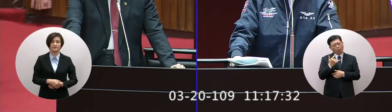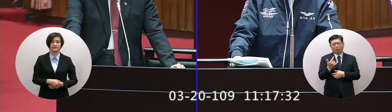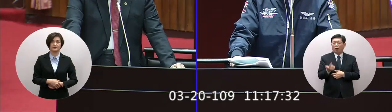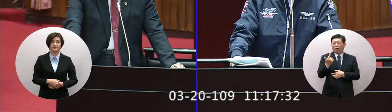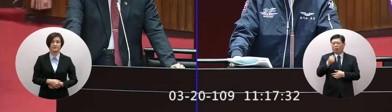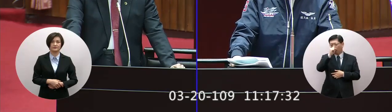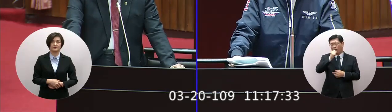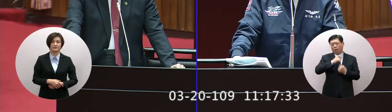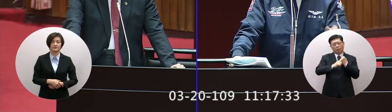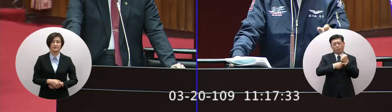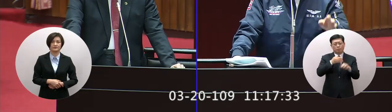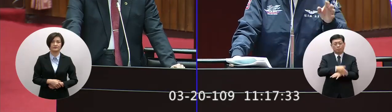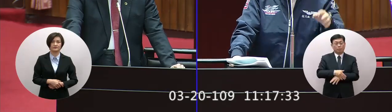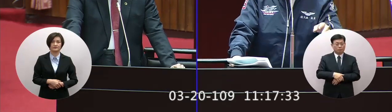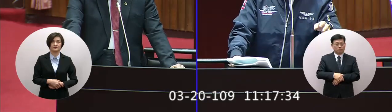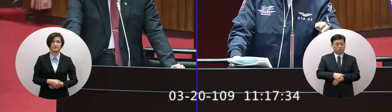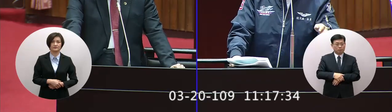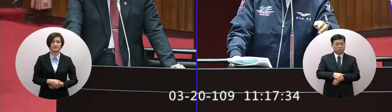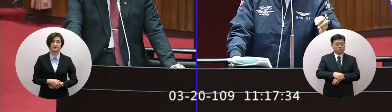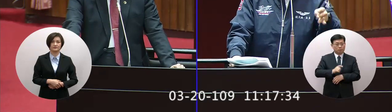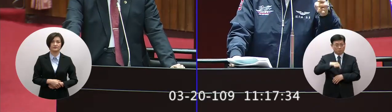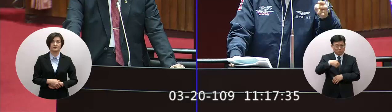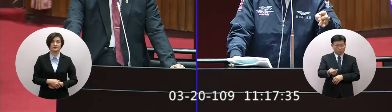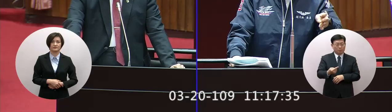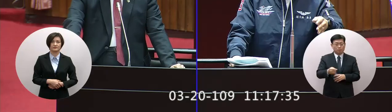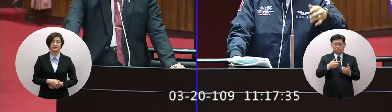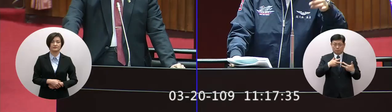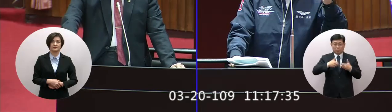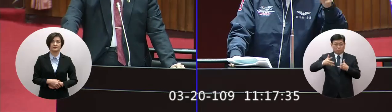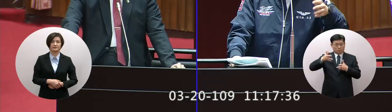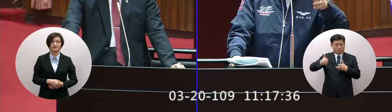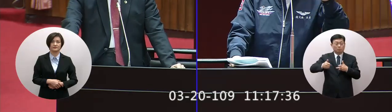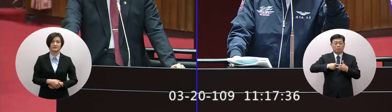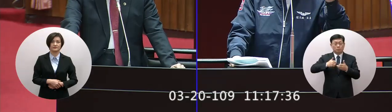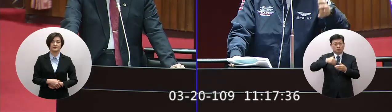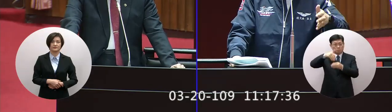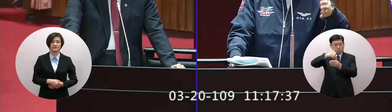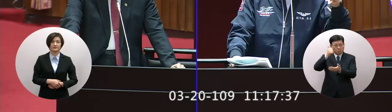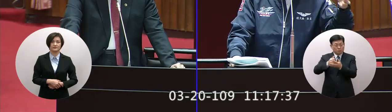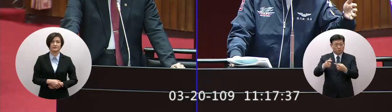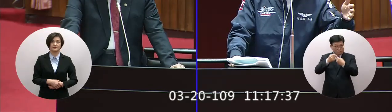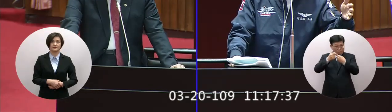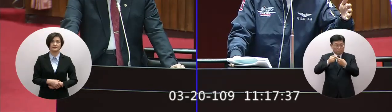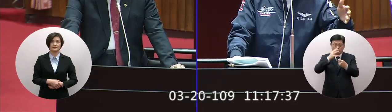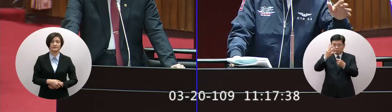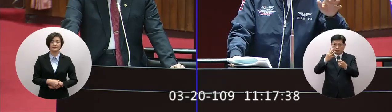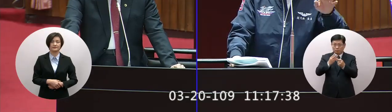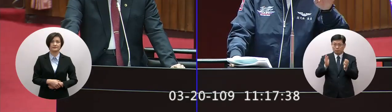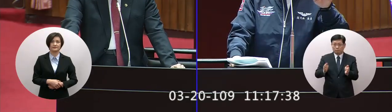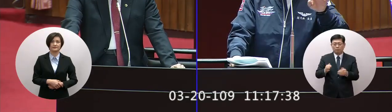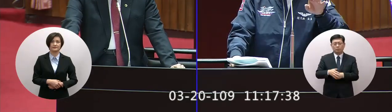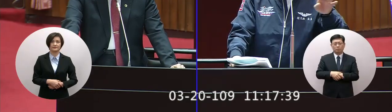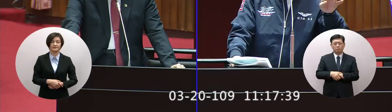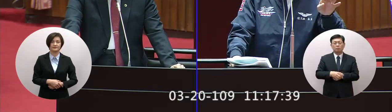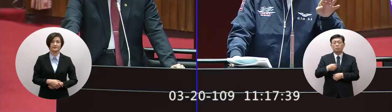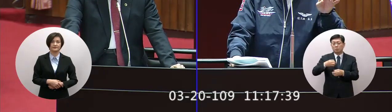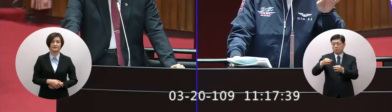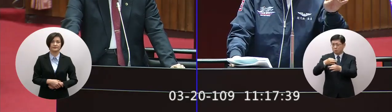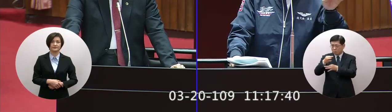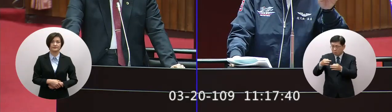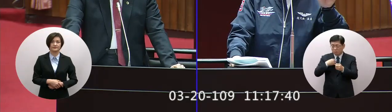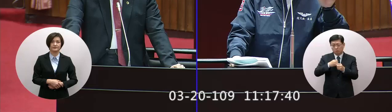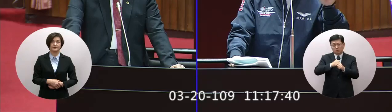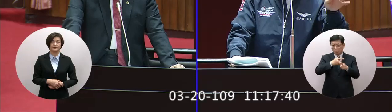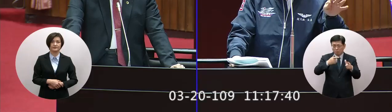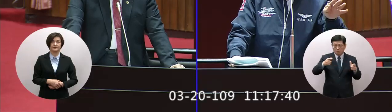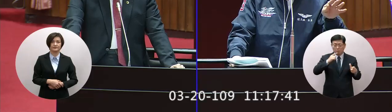快让他通过。而通过之后，事实上在蔡总统当选的这个第一届的4年里面，我们在经济各种的